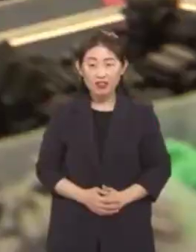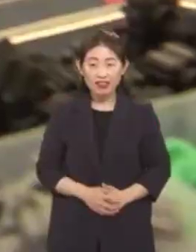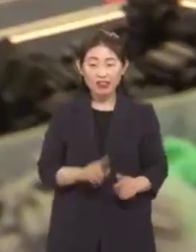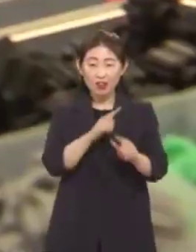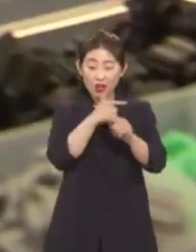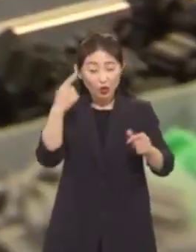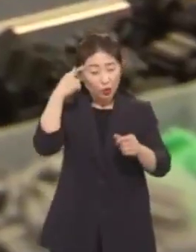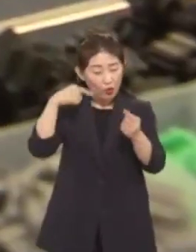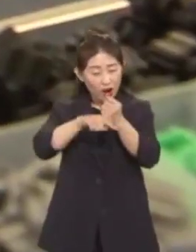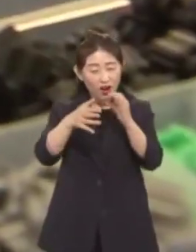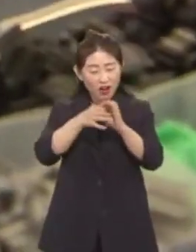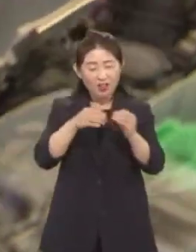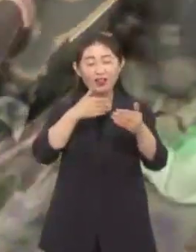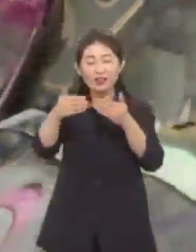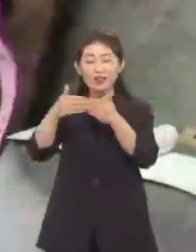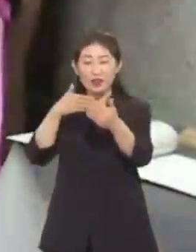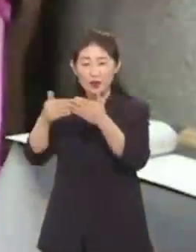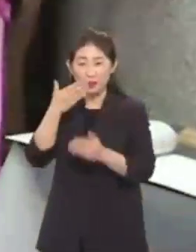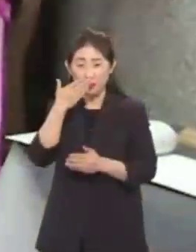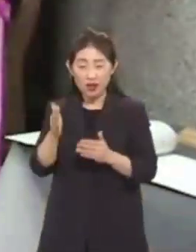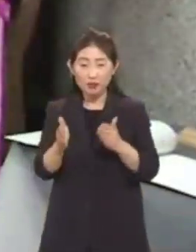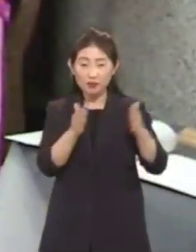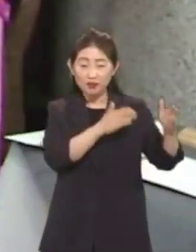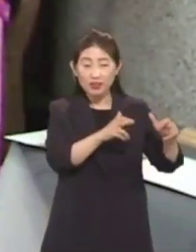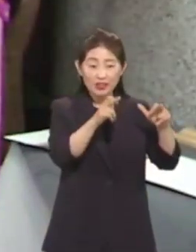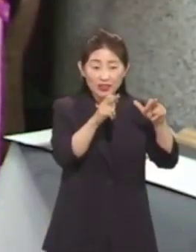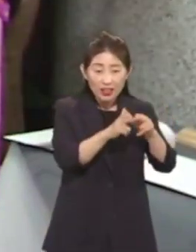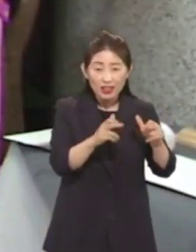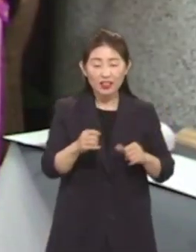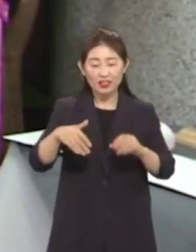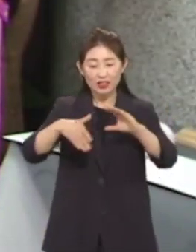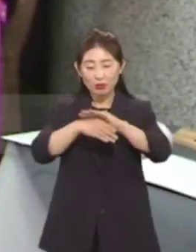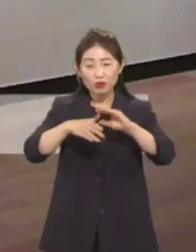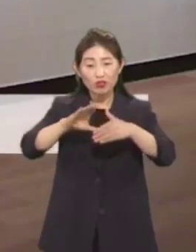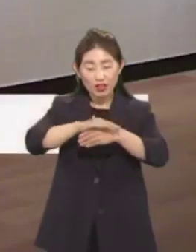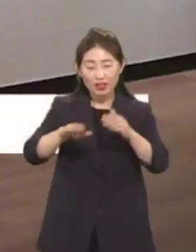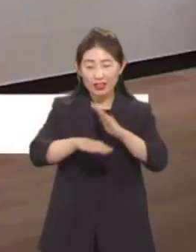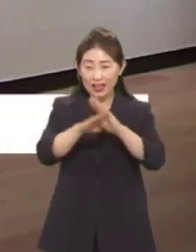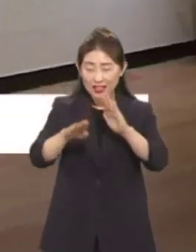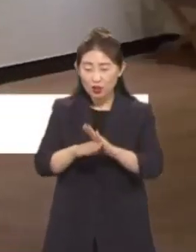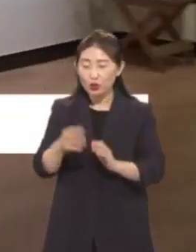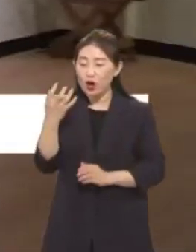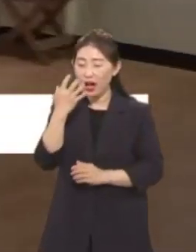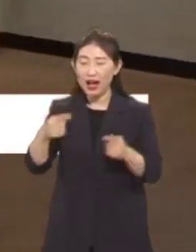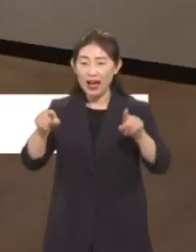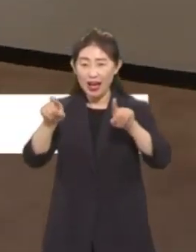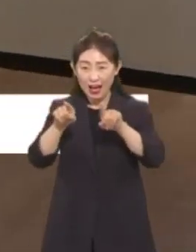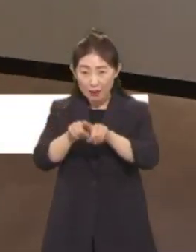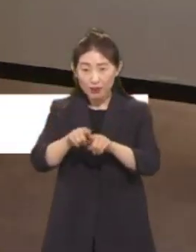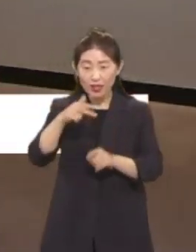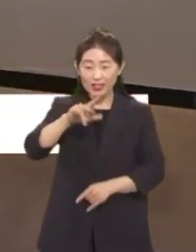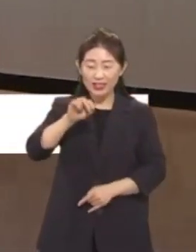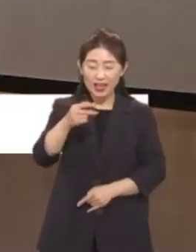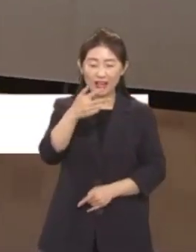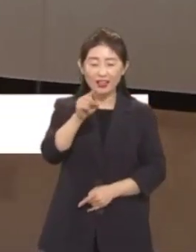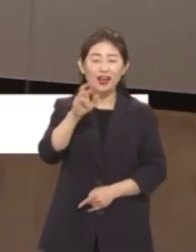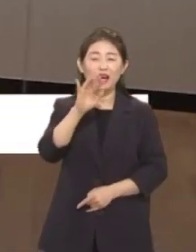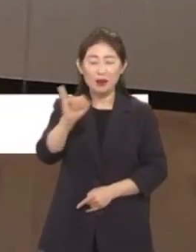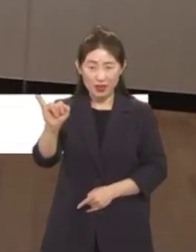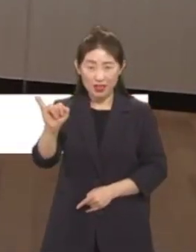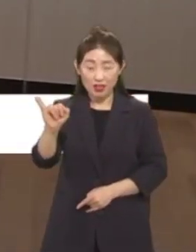흥미진진한 과학체험이 가능합니다. 장애인과 다문화 가정, 비장애인이 함께하는 제4회 장다비전이